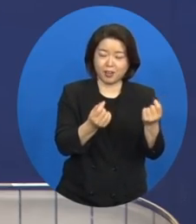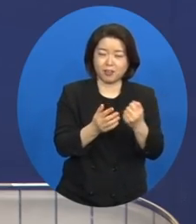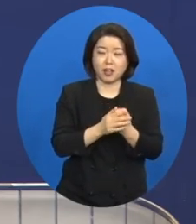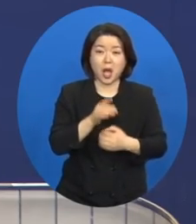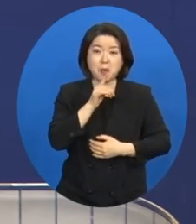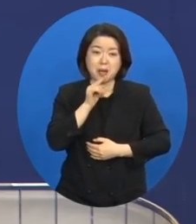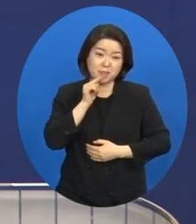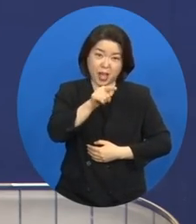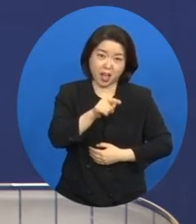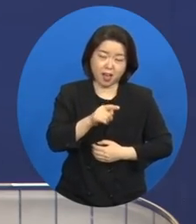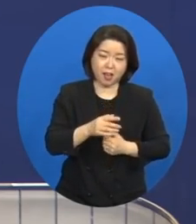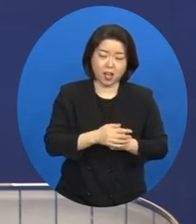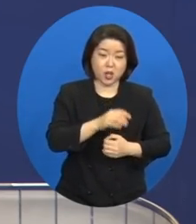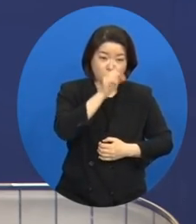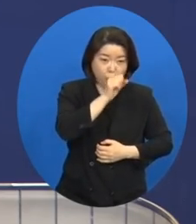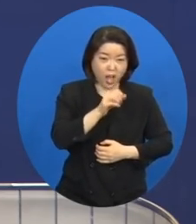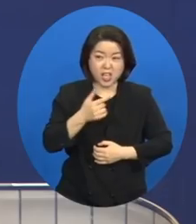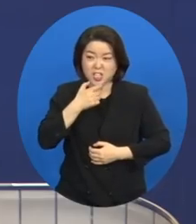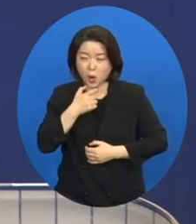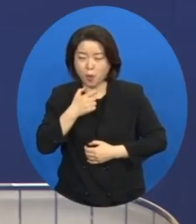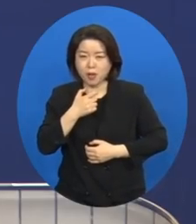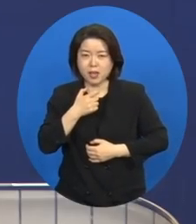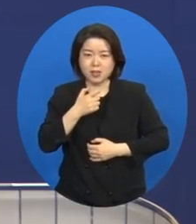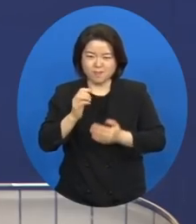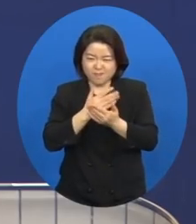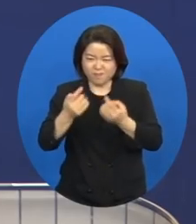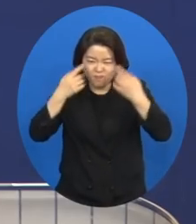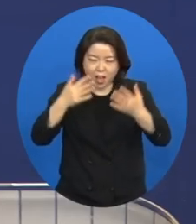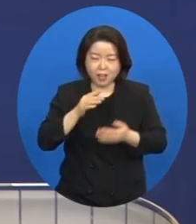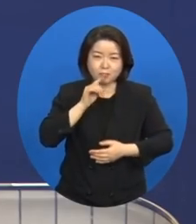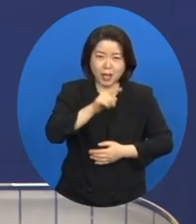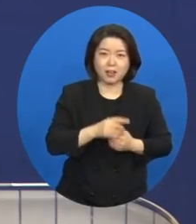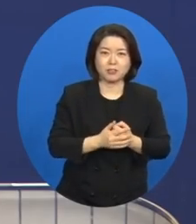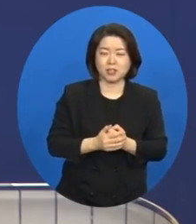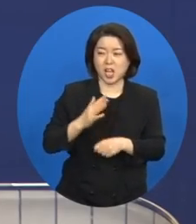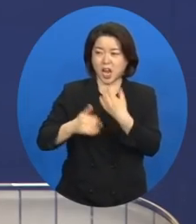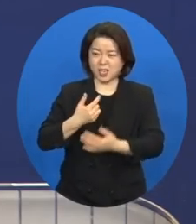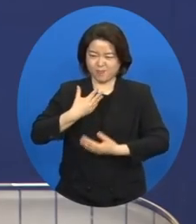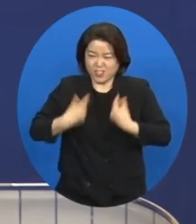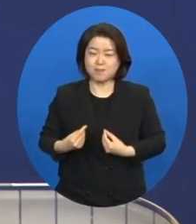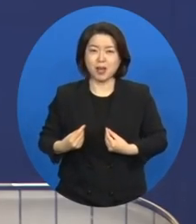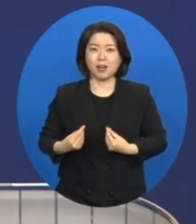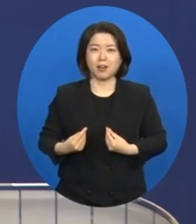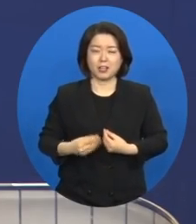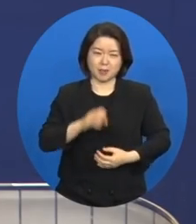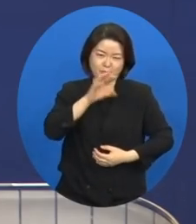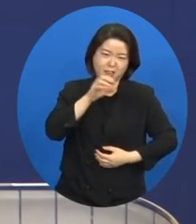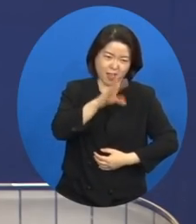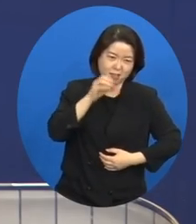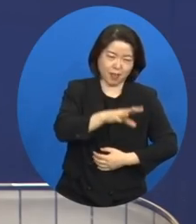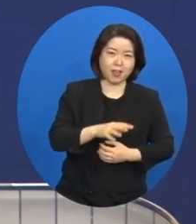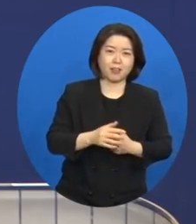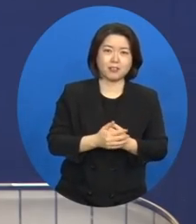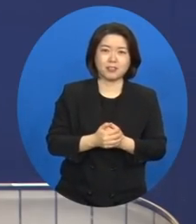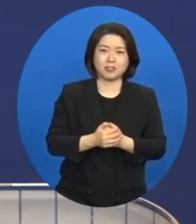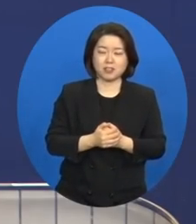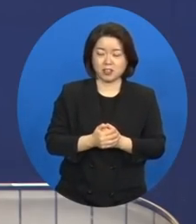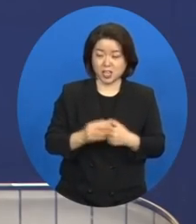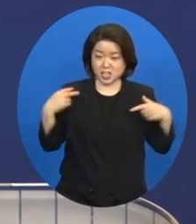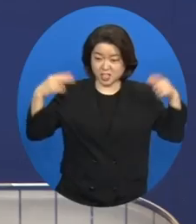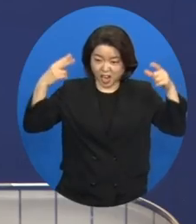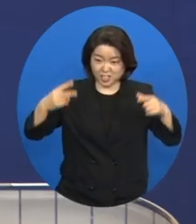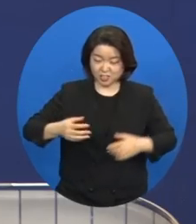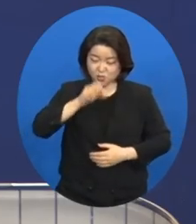표현하는 거예요. 좋으면 좋다, 싫으면 싫다, 어떻게 그럴 수 있느냐, 하나님 실망했다, 막 이런 말을 그냥 막 쏟아붓는 거예요. 나사렛에서 선한 것이 나올 수 있느냐